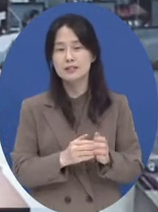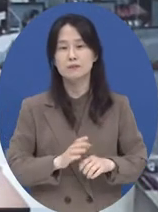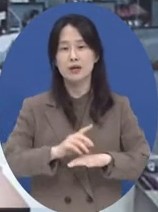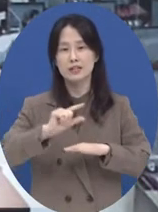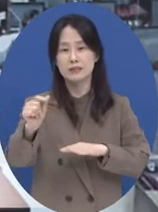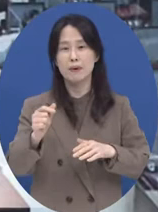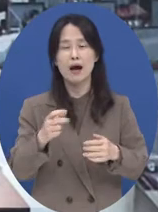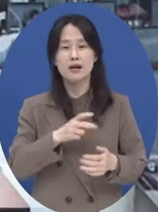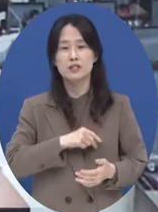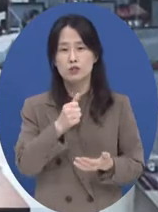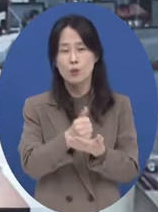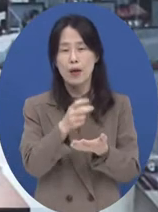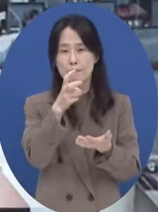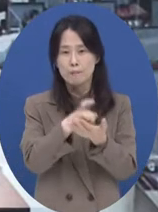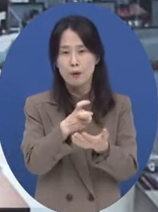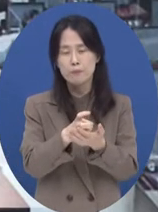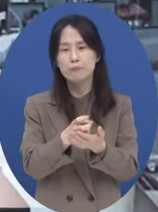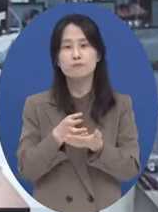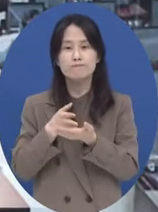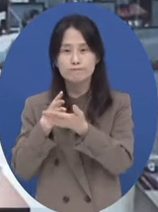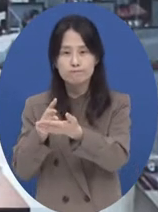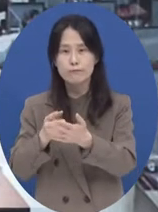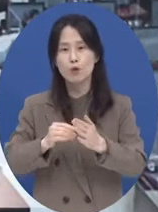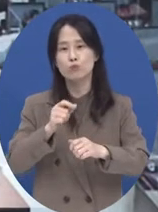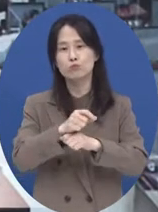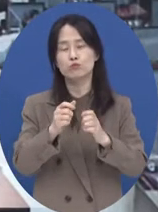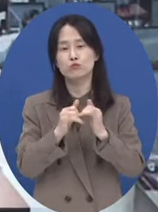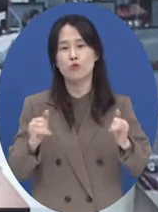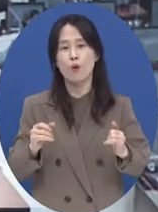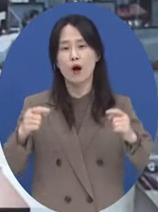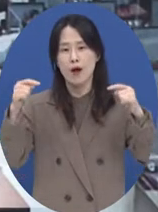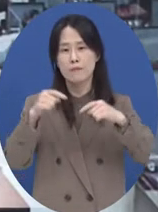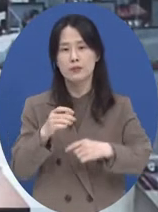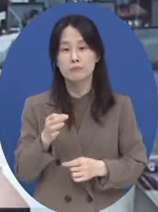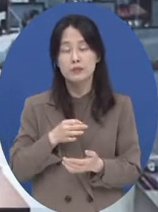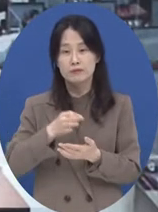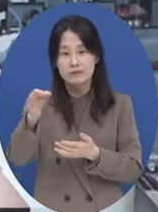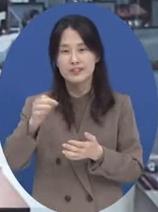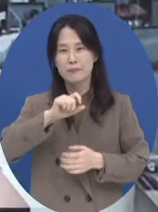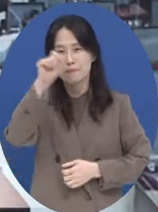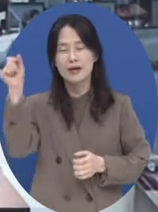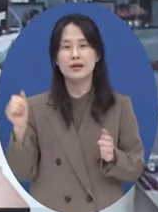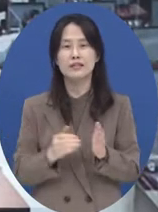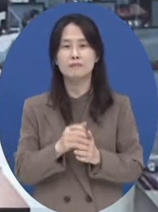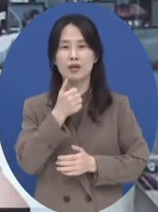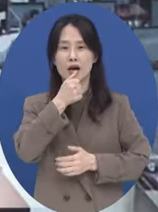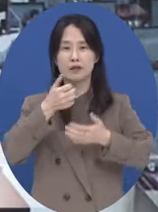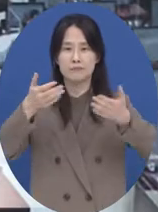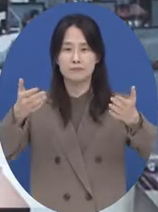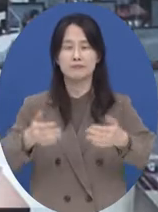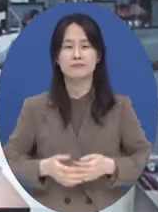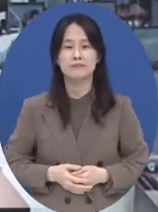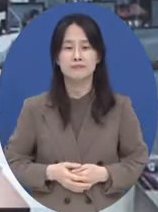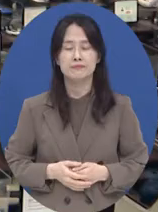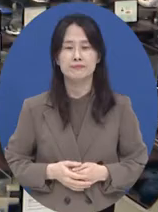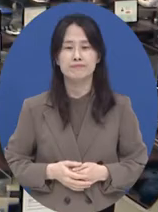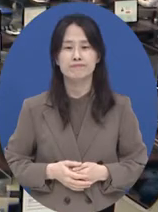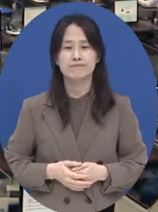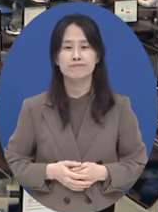지방의회법 제정을 촉구하는 건의안과 공무원 면접비 지원 조례안 등이 통과됐습니다. 최창순 기자의 보도입니다.